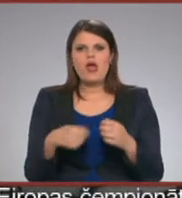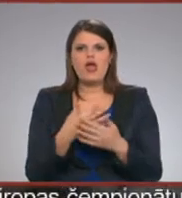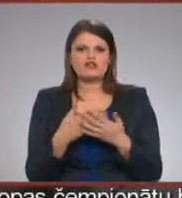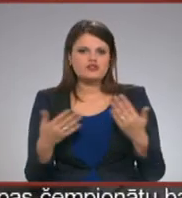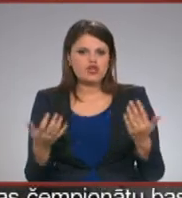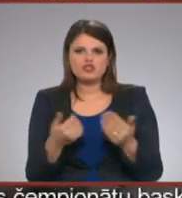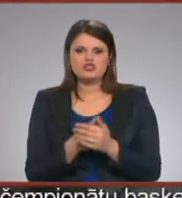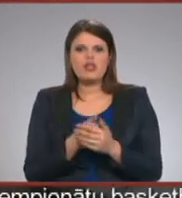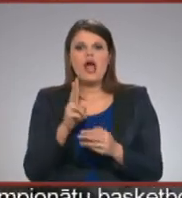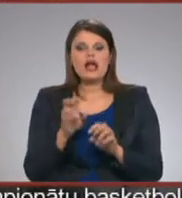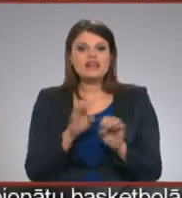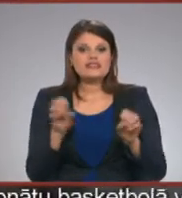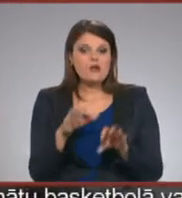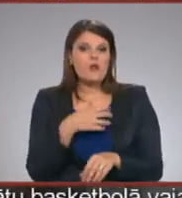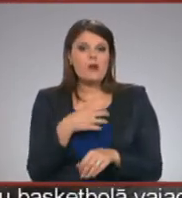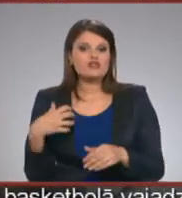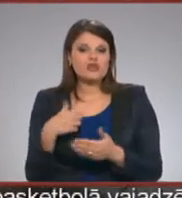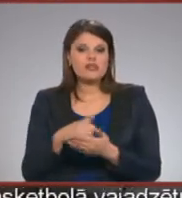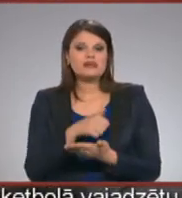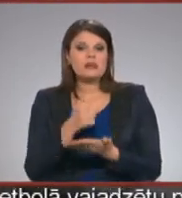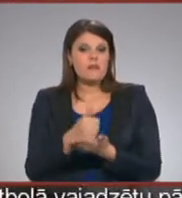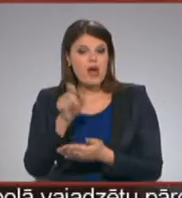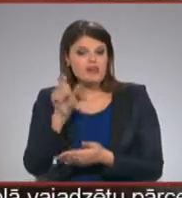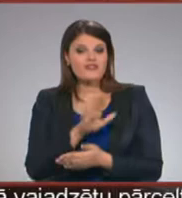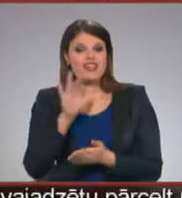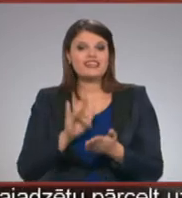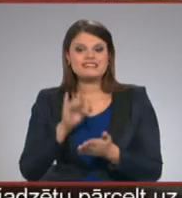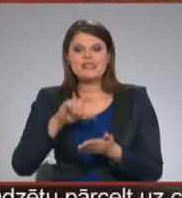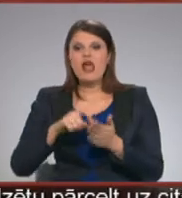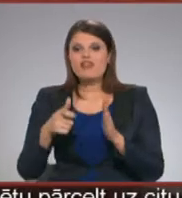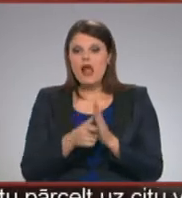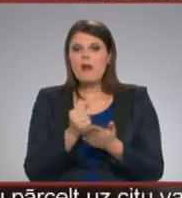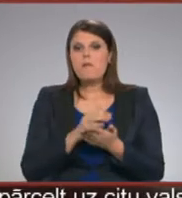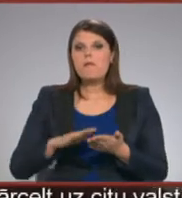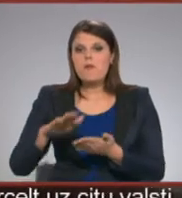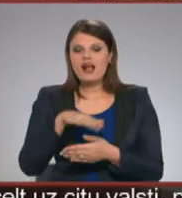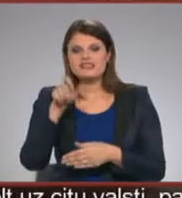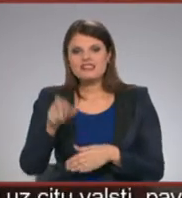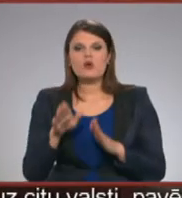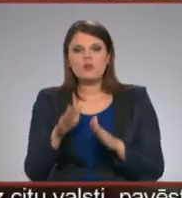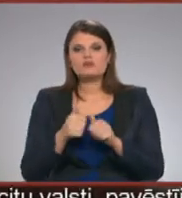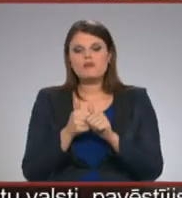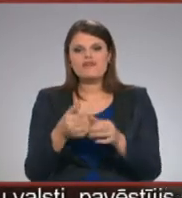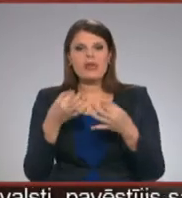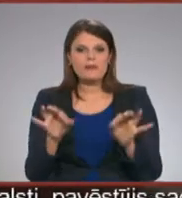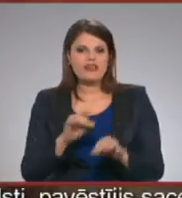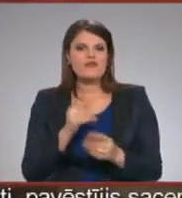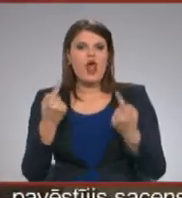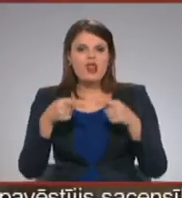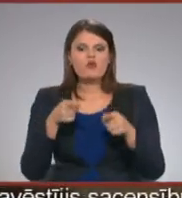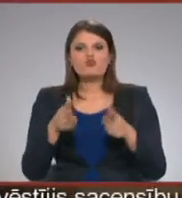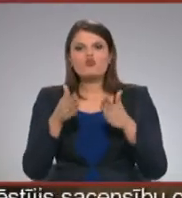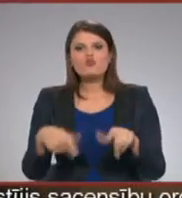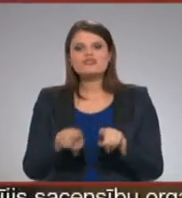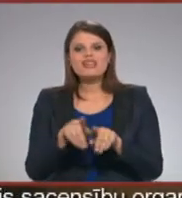trenažieri. Kā skaidro pašvaldības pārstāvi, dienas centra telpās pagast iedzīvotājiem būs iespēja ne tikai pavadīt brīvo laiku. Tā atradīsies